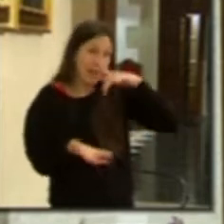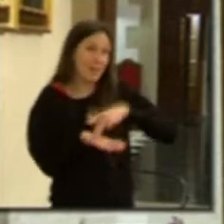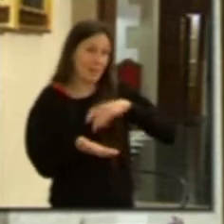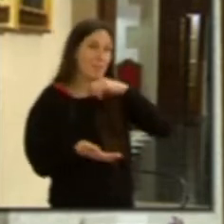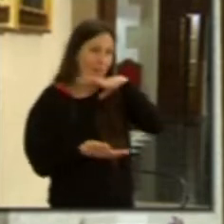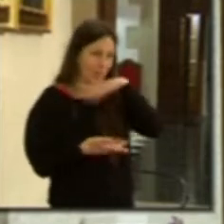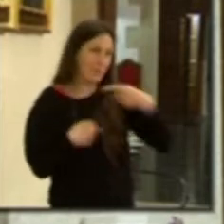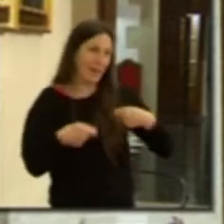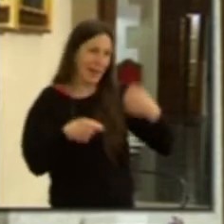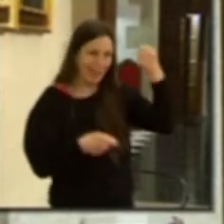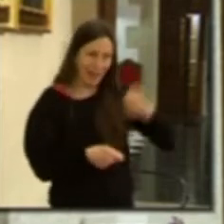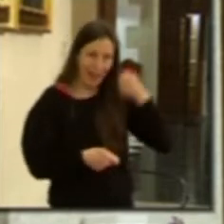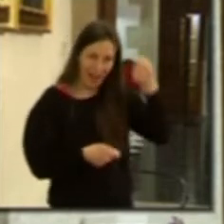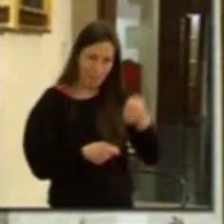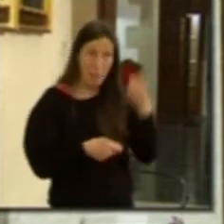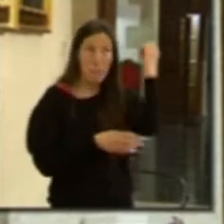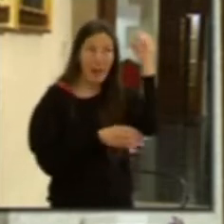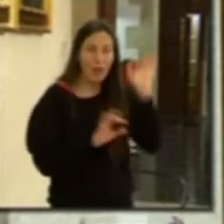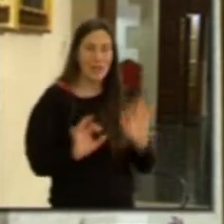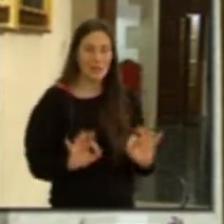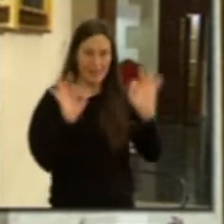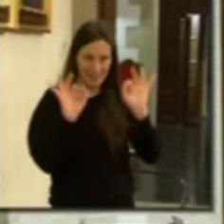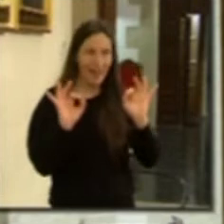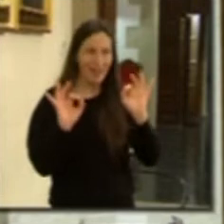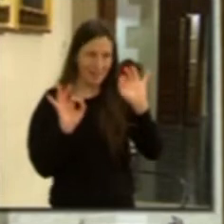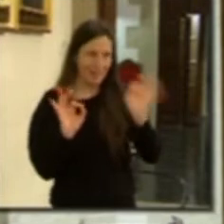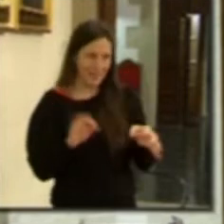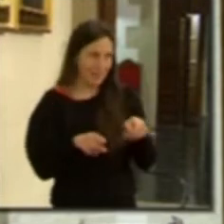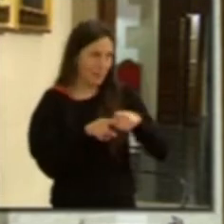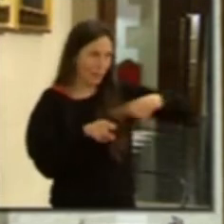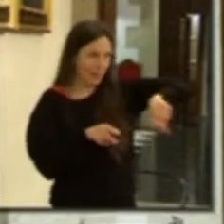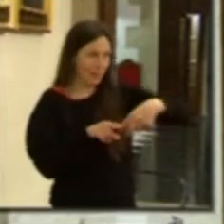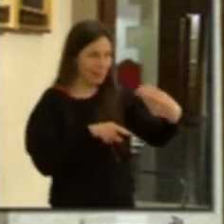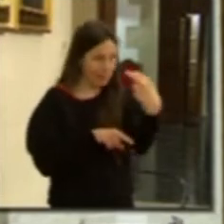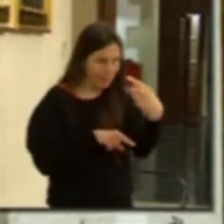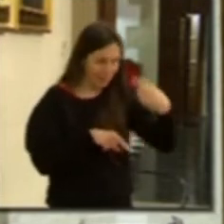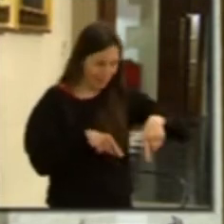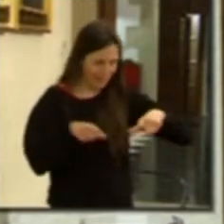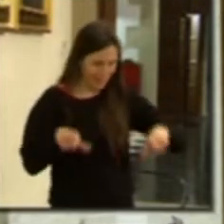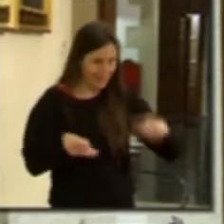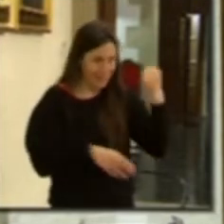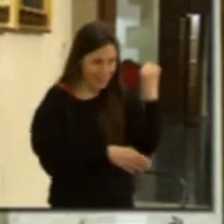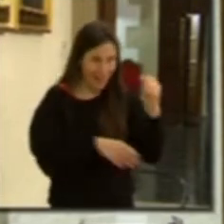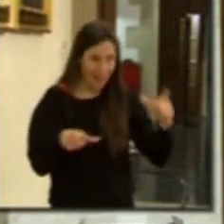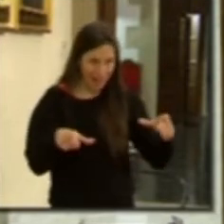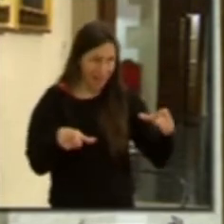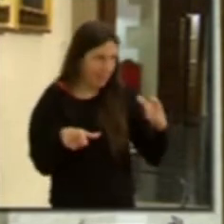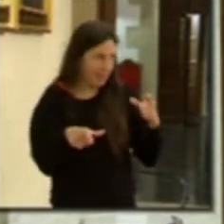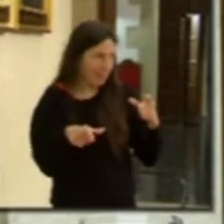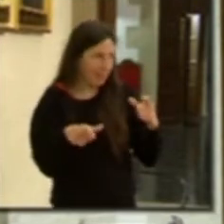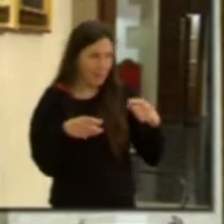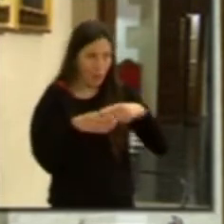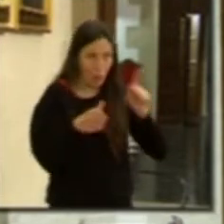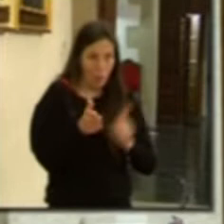molt especial, que té un pregó molt especial. És a dir, els que ens veuen i que no són aquí, la sala de columna no està plena, està mig